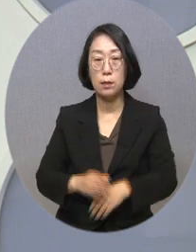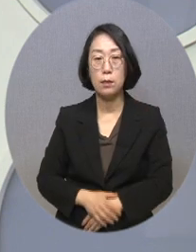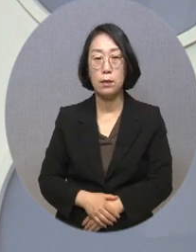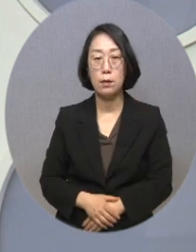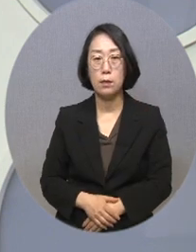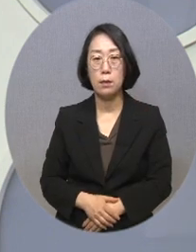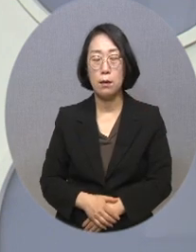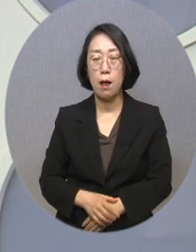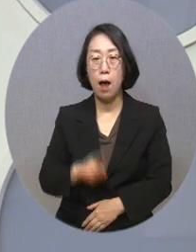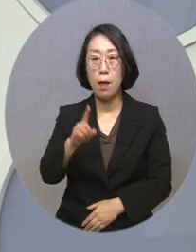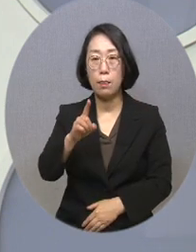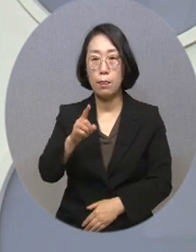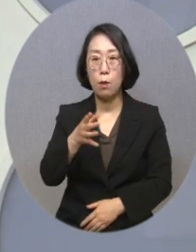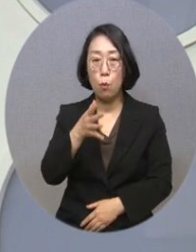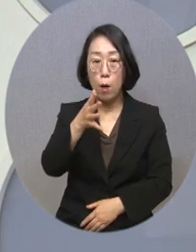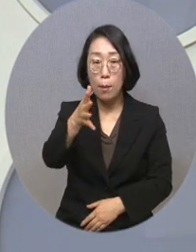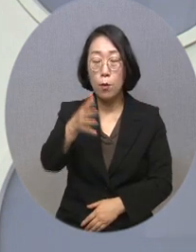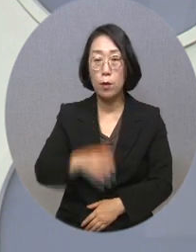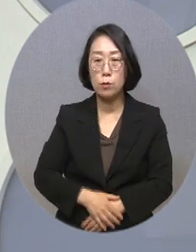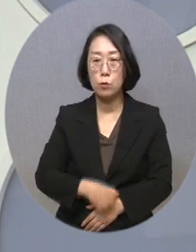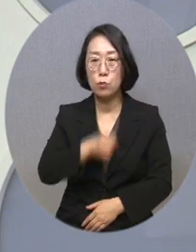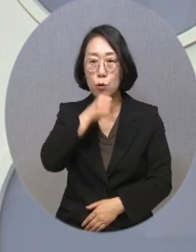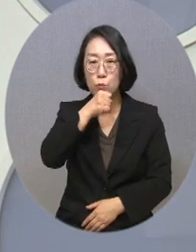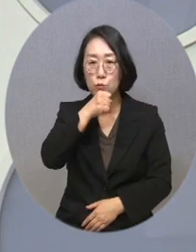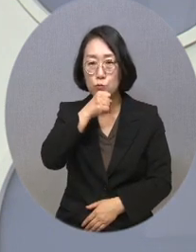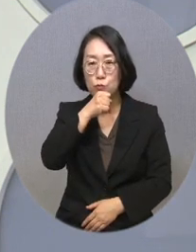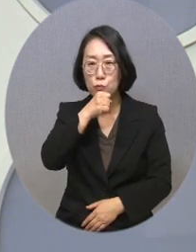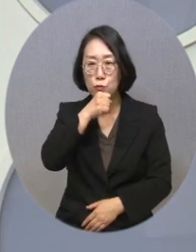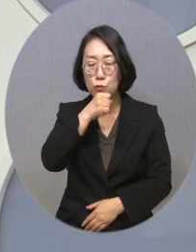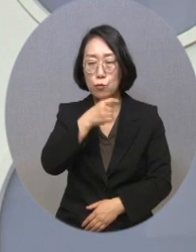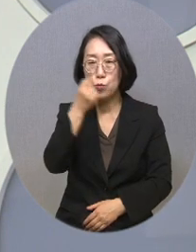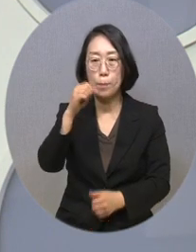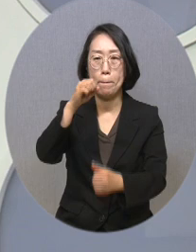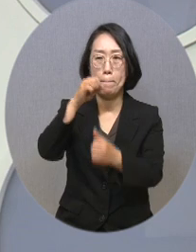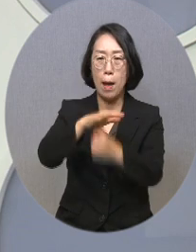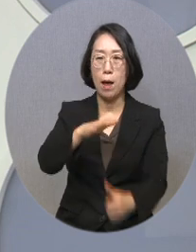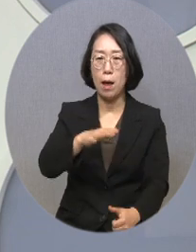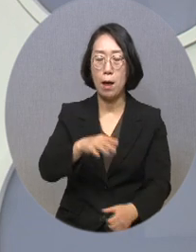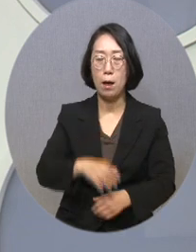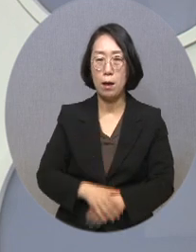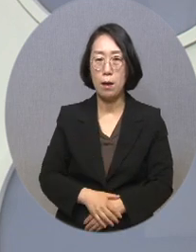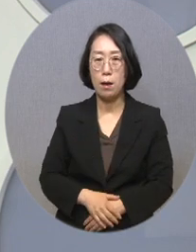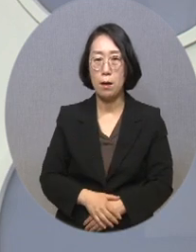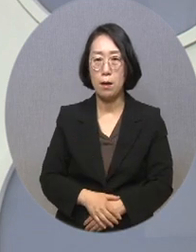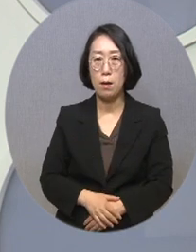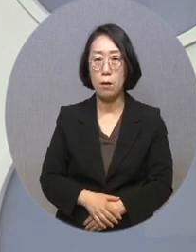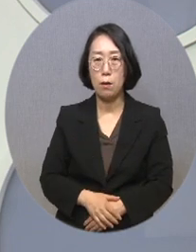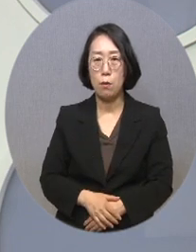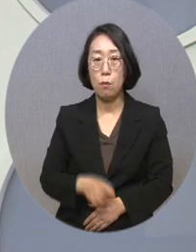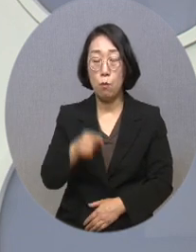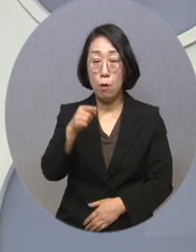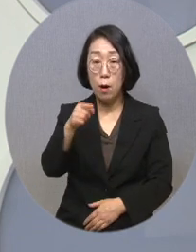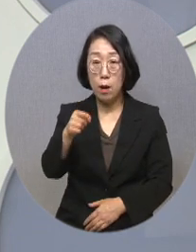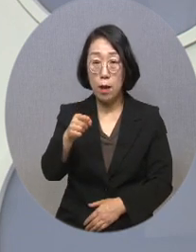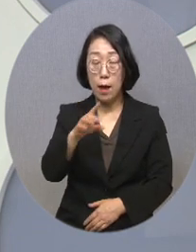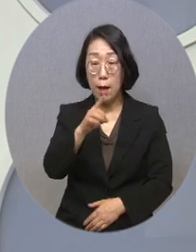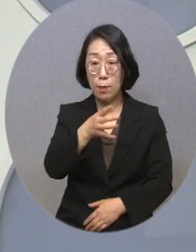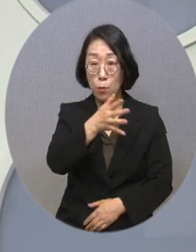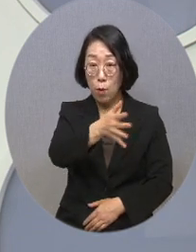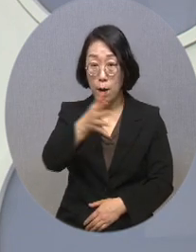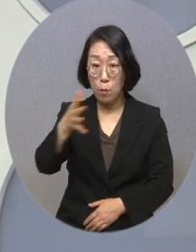3,254명이 한 과목에서 과락으로 이렇게 이제 탈락을 했습니다. 원래 이 시험은 한